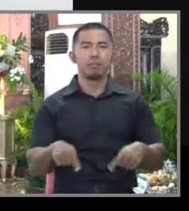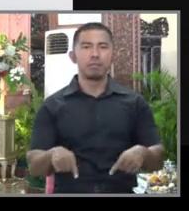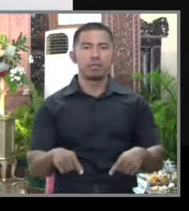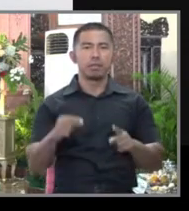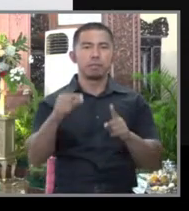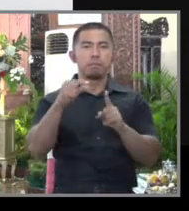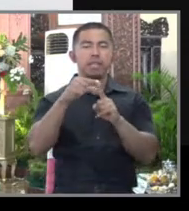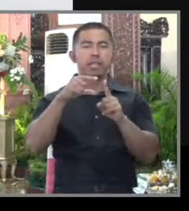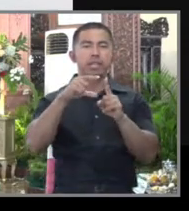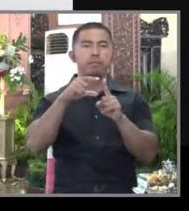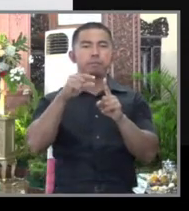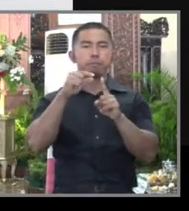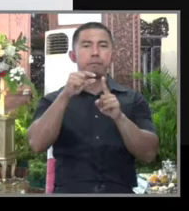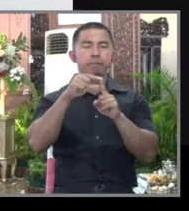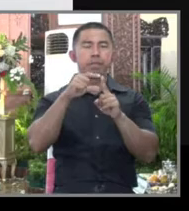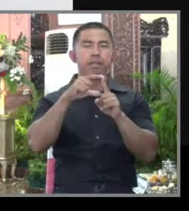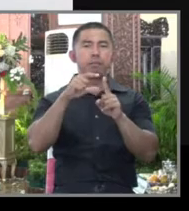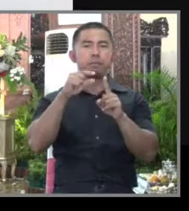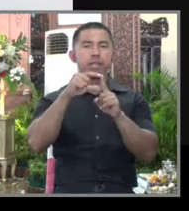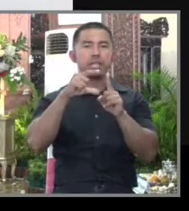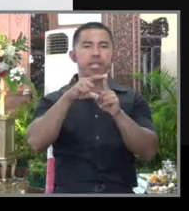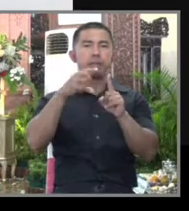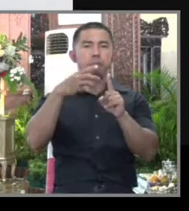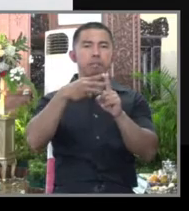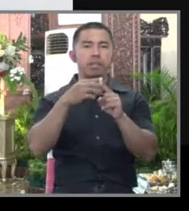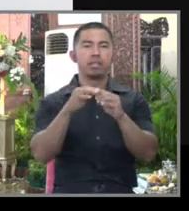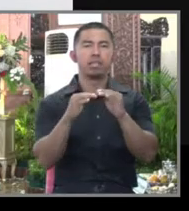kita sudah tinggi sekali,